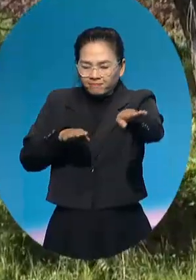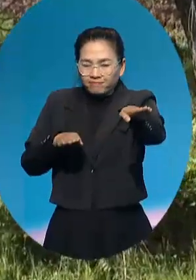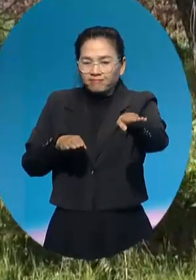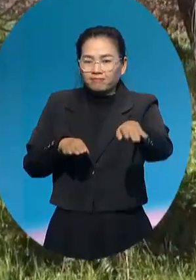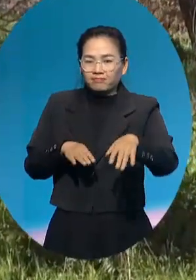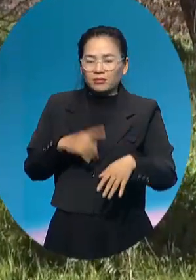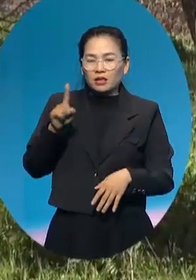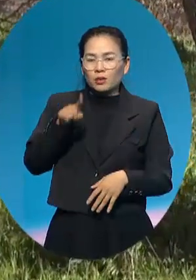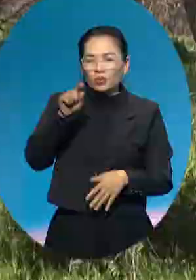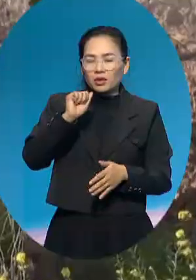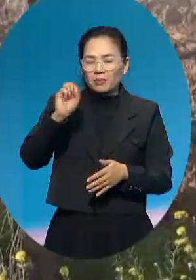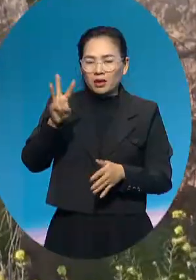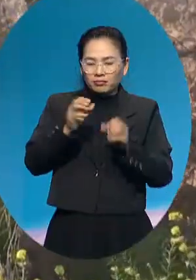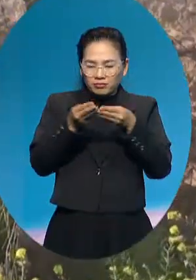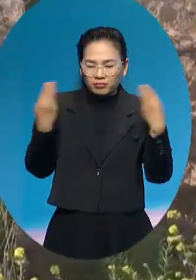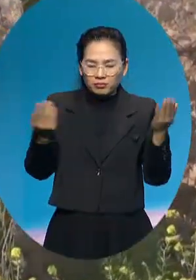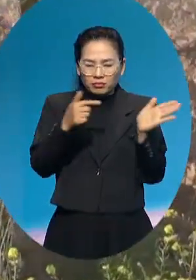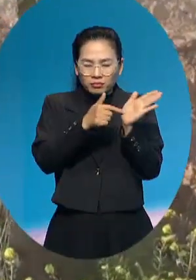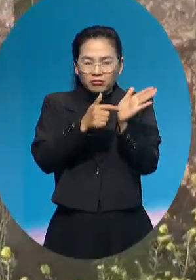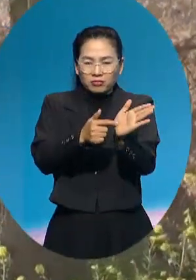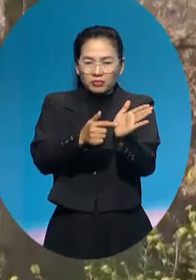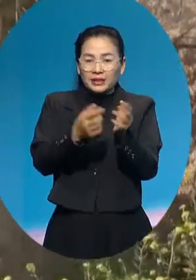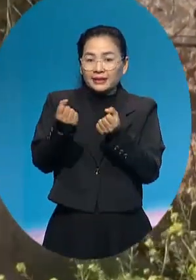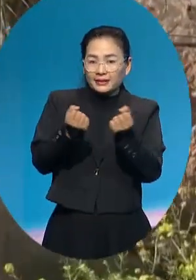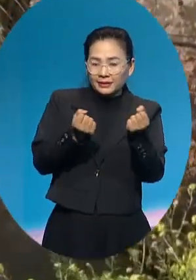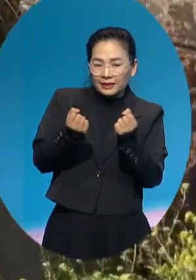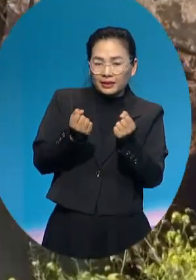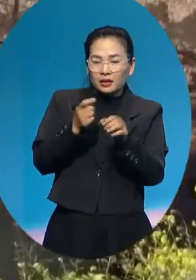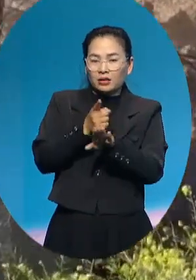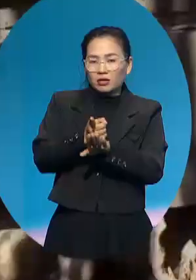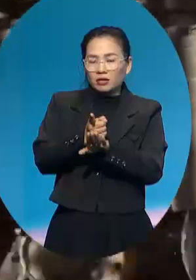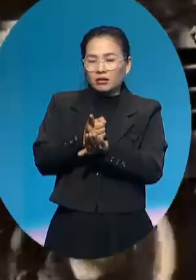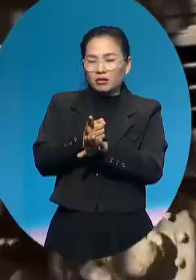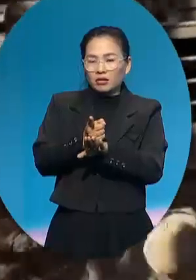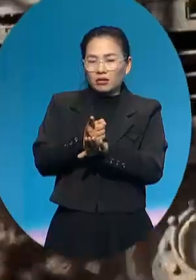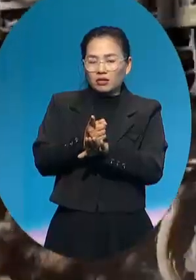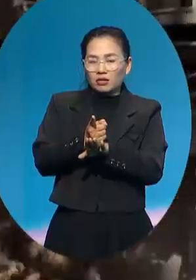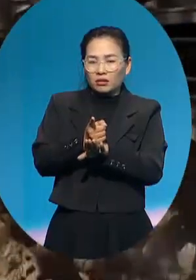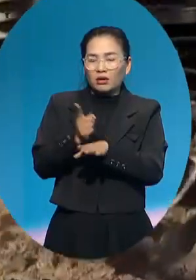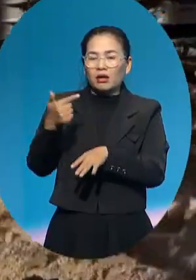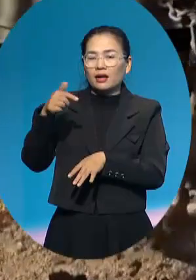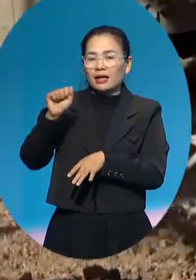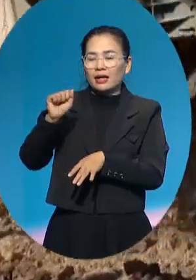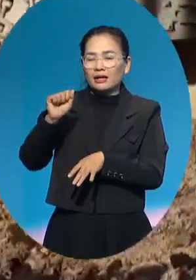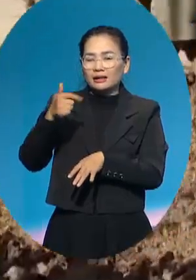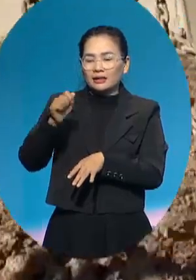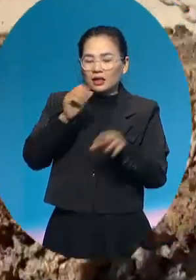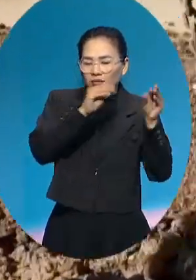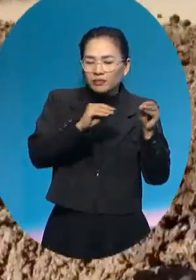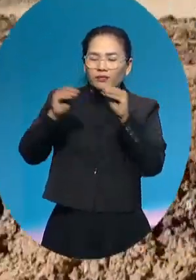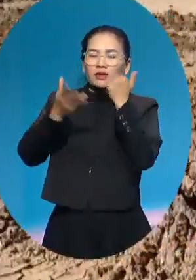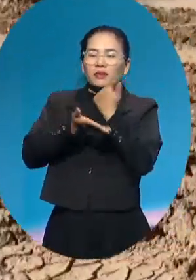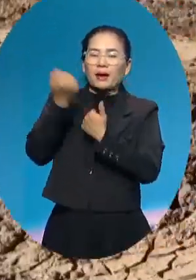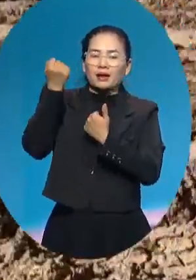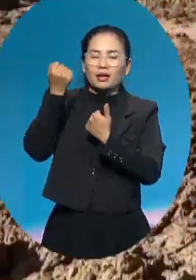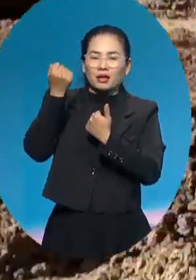24 ngày 01 tháng 3 cho biết các xe tăng và xe bột thép được đưa từ miền Trung thậm chí rút nhiều đơn vị từ gaza lên phía Bắc khu vực triển khai